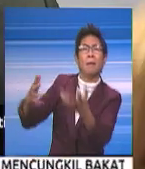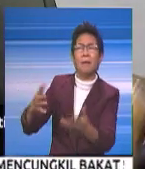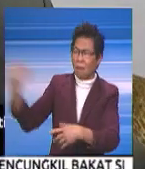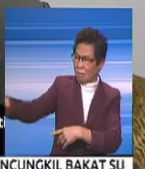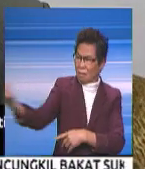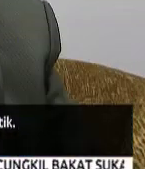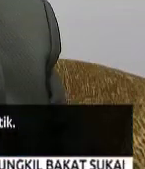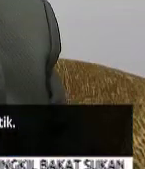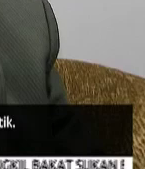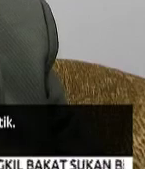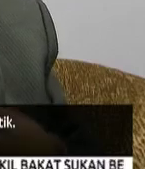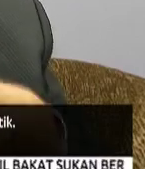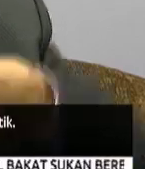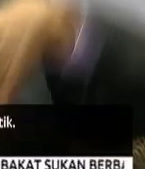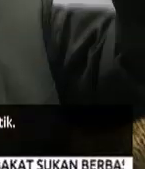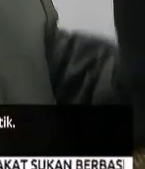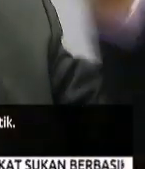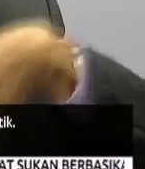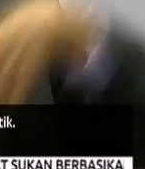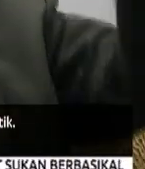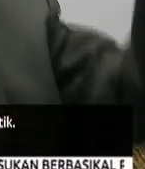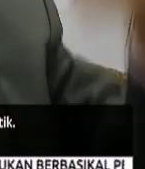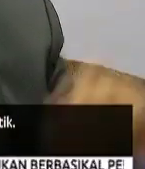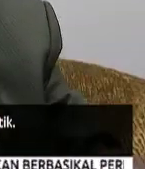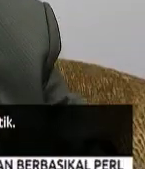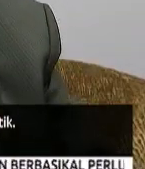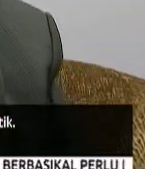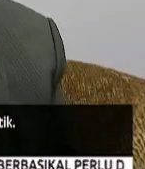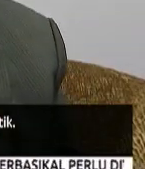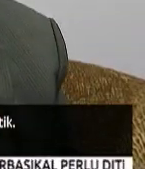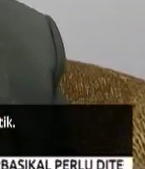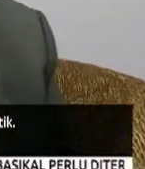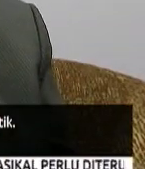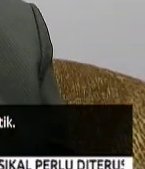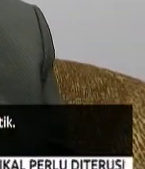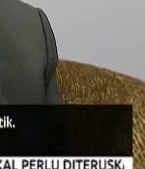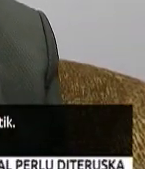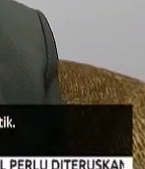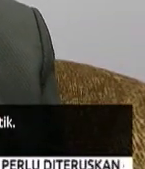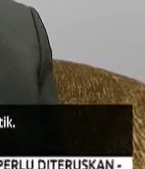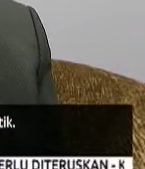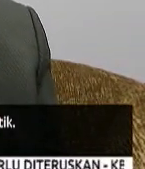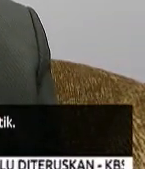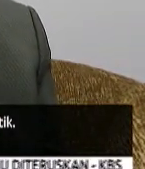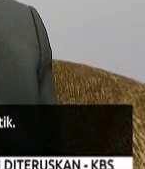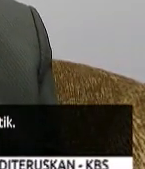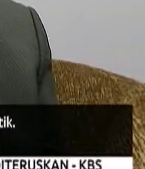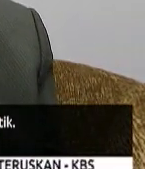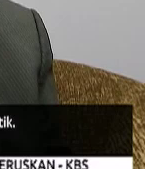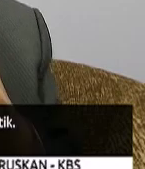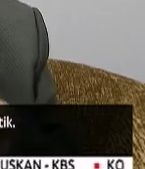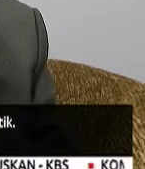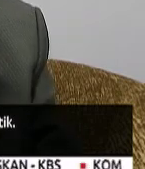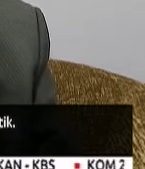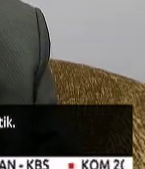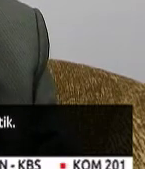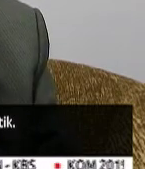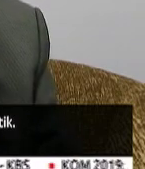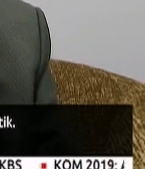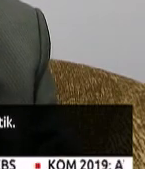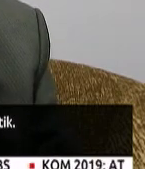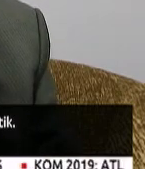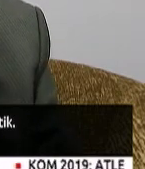the Chinese to go back. If you want to send me out, then you must send it. That is politics. If he wants to talk